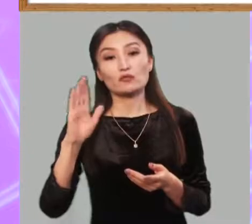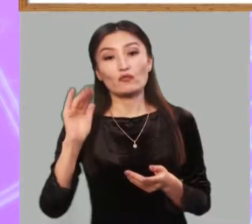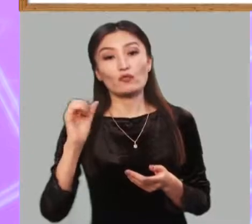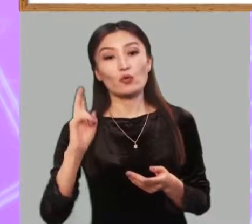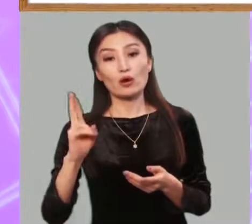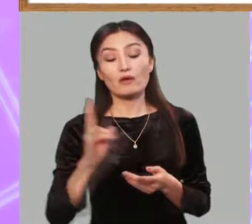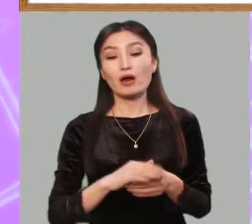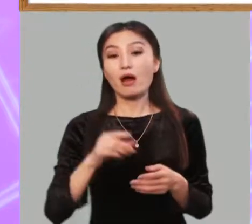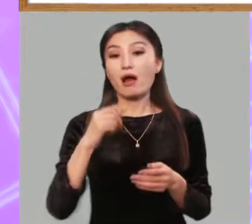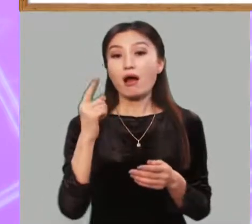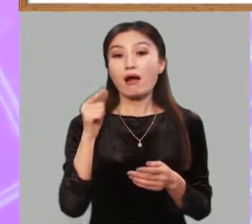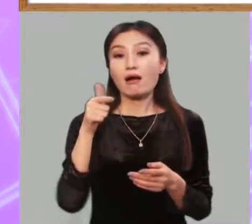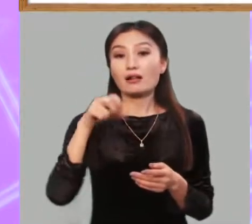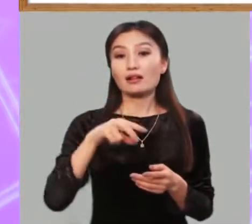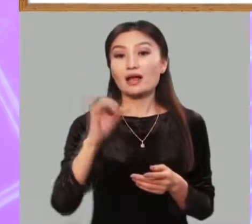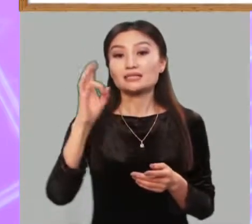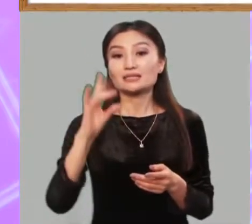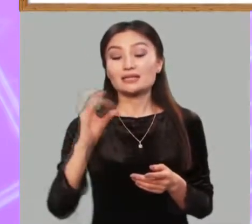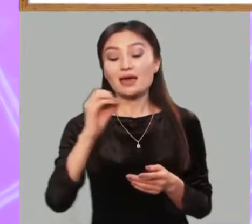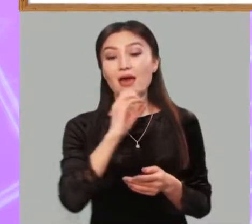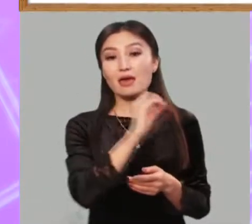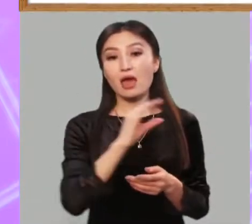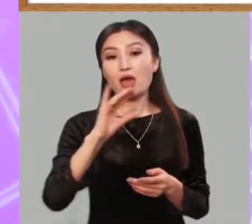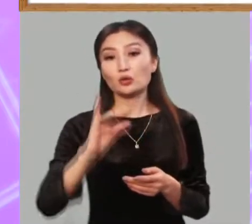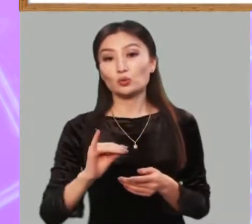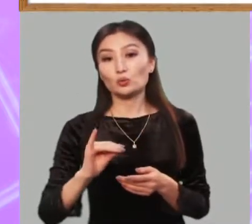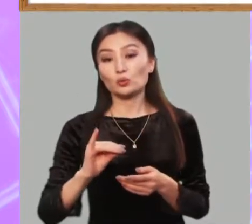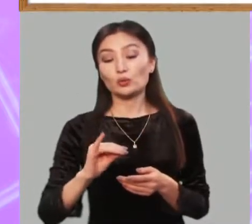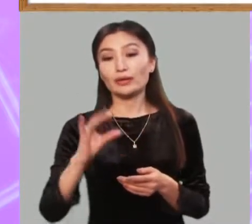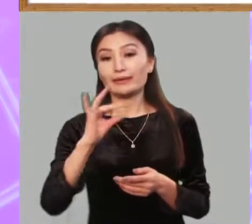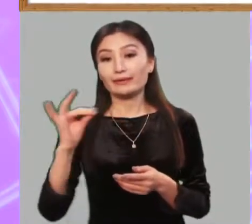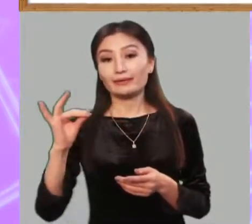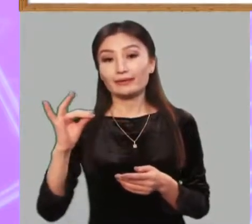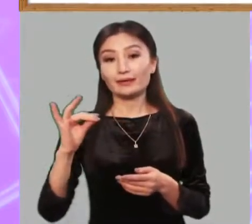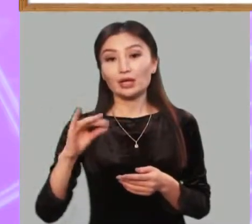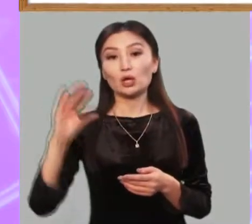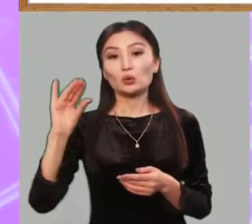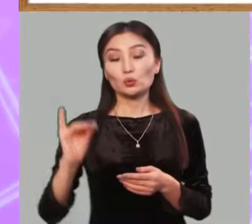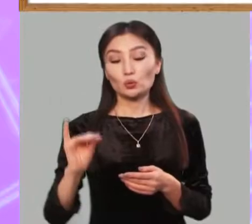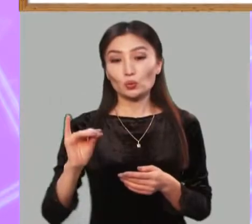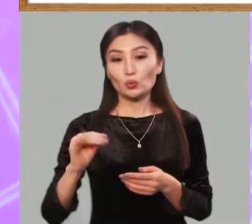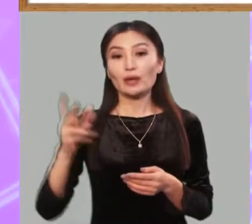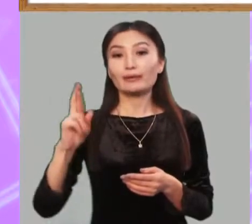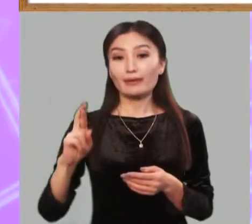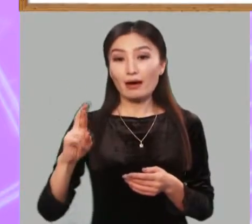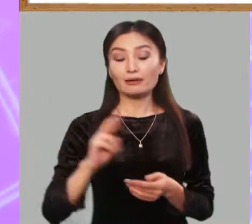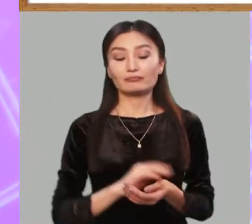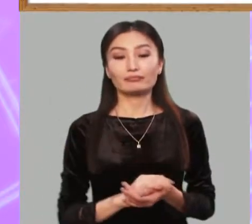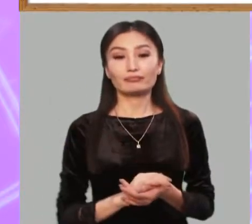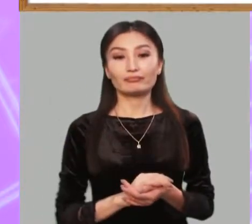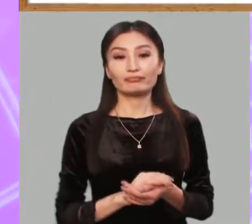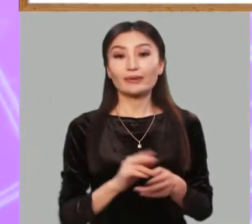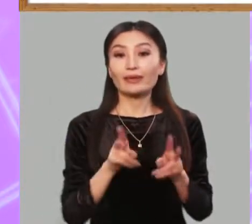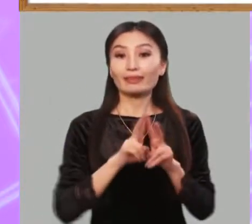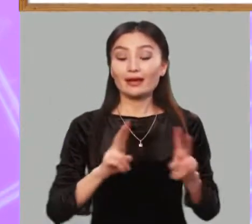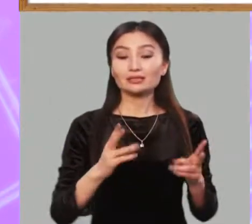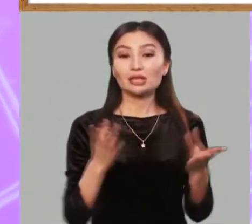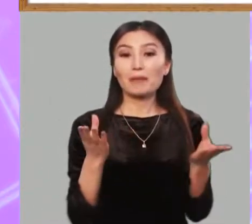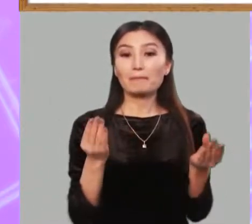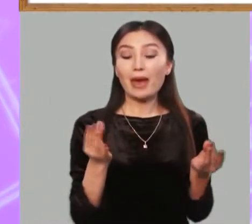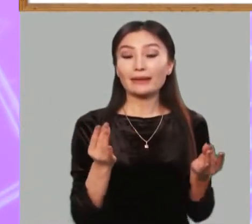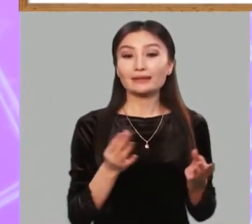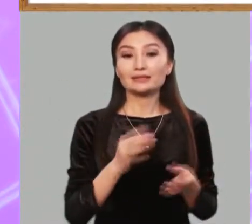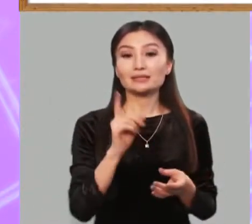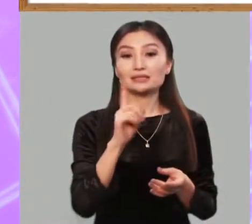Конечно, гласные «е», «ё», «и», «ю», «я», а также